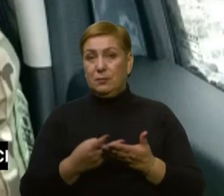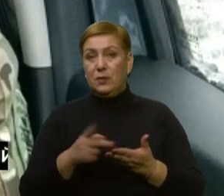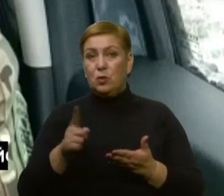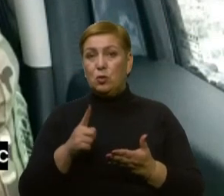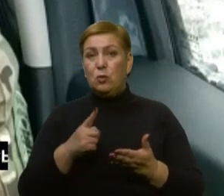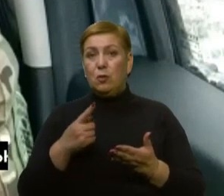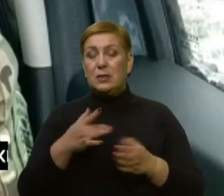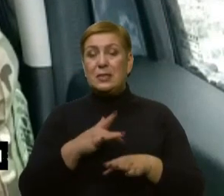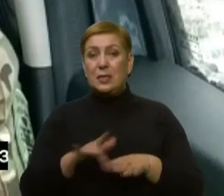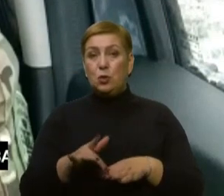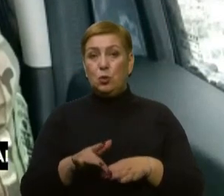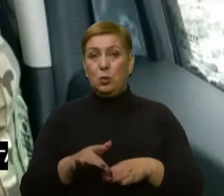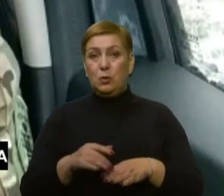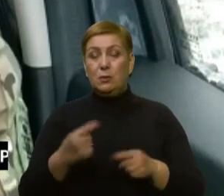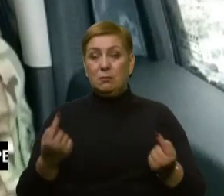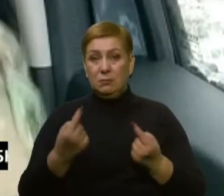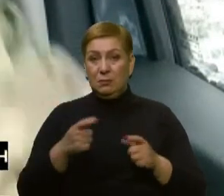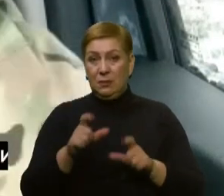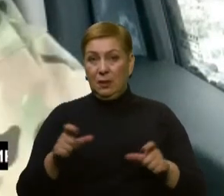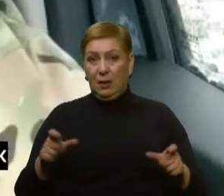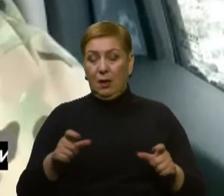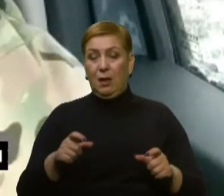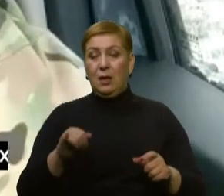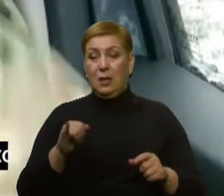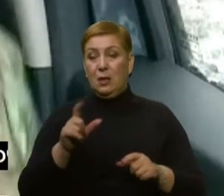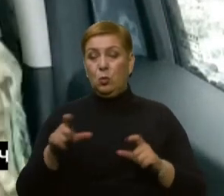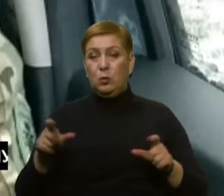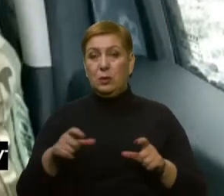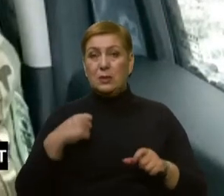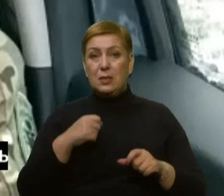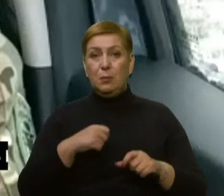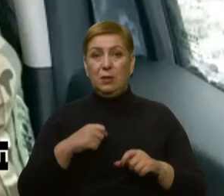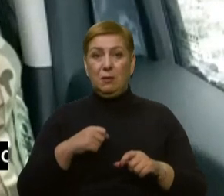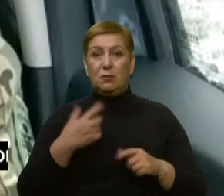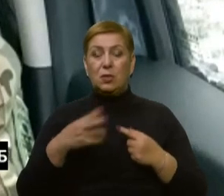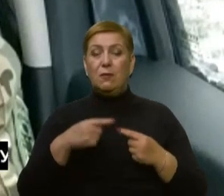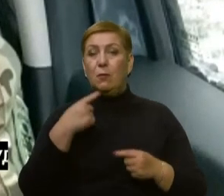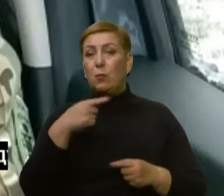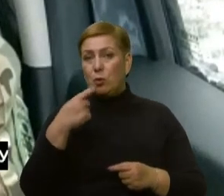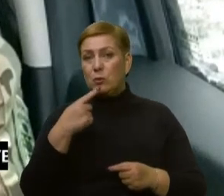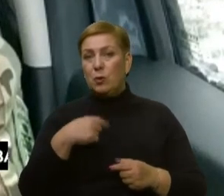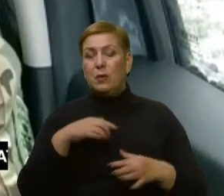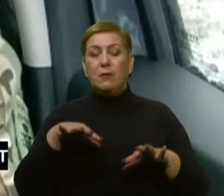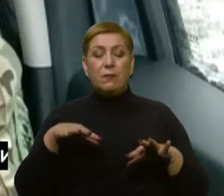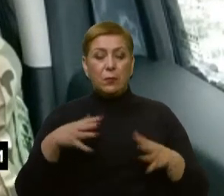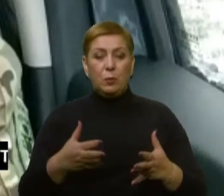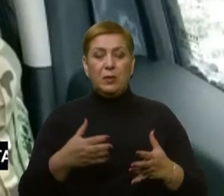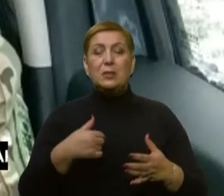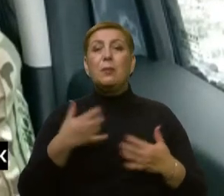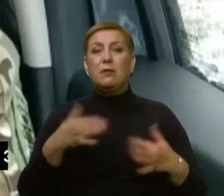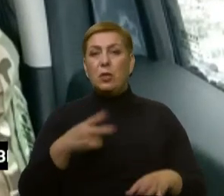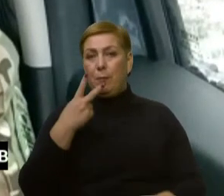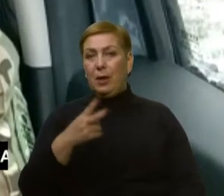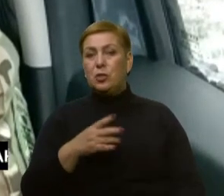цивільних по місту. І вони поїхали, бо навіть в розмовах своїх вони казали, що ми вже втомились, ми бачимо, хто б'є, звідки б'є і для